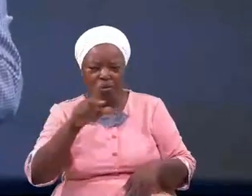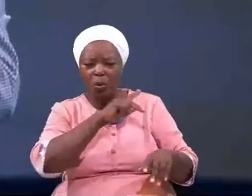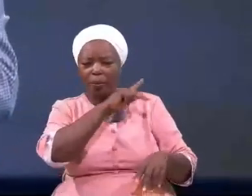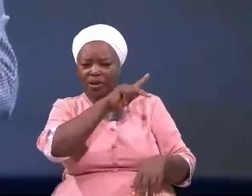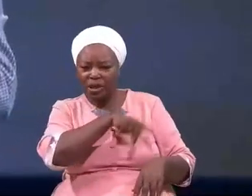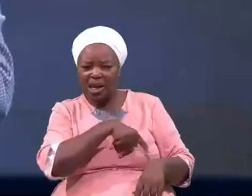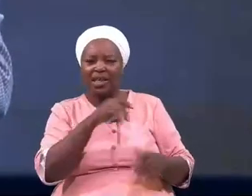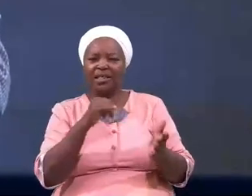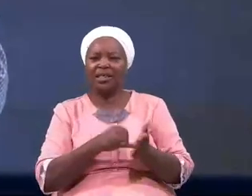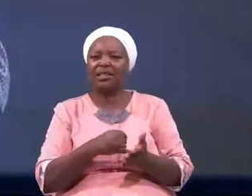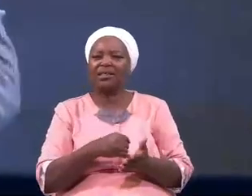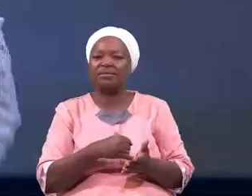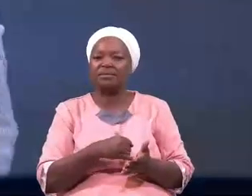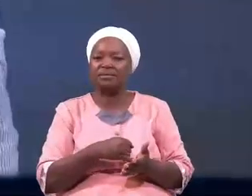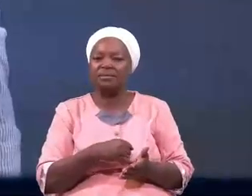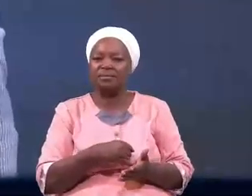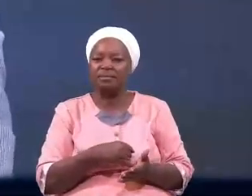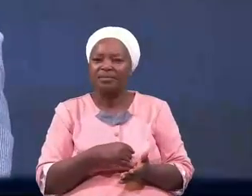vous le personnalisez.